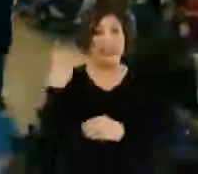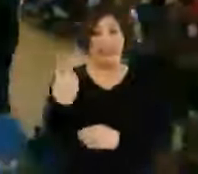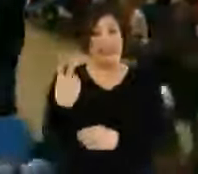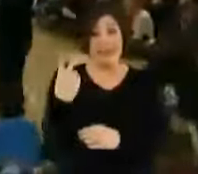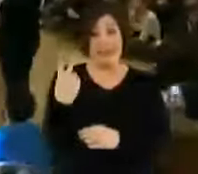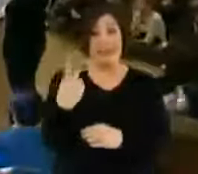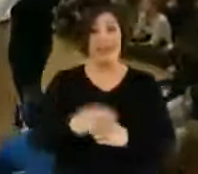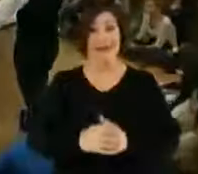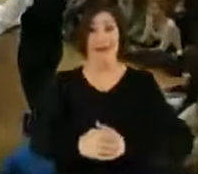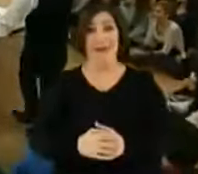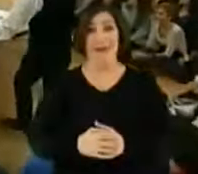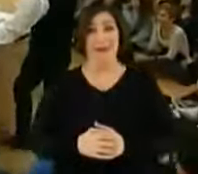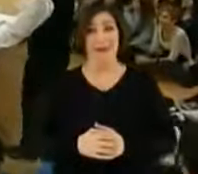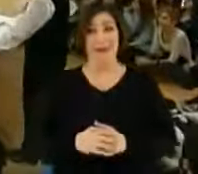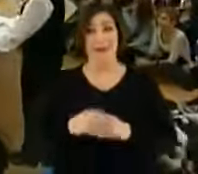Yollarını